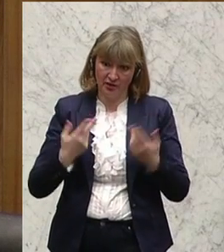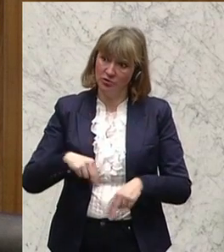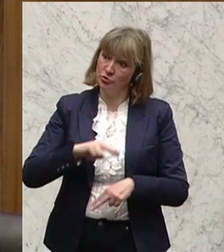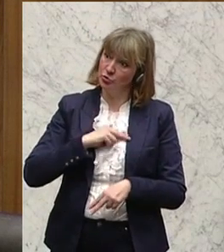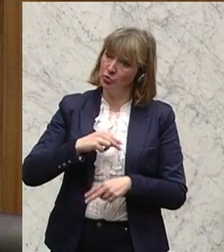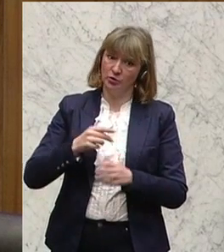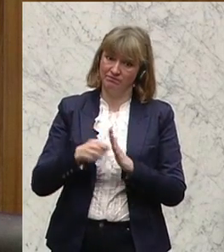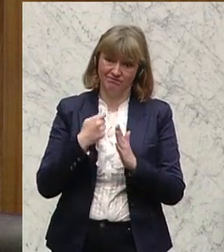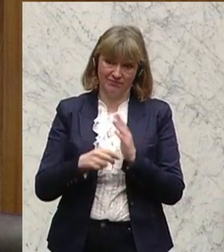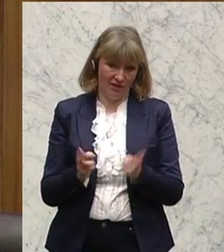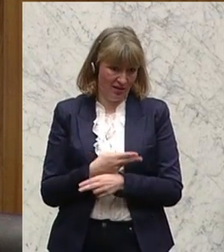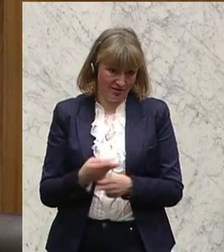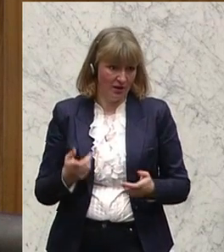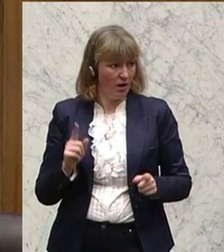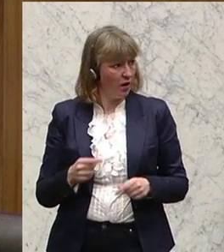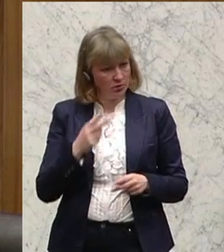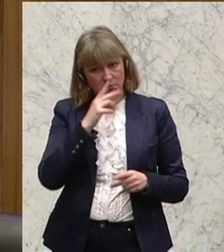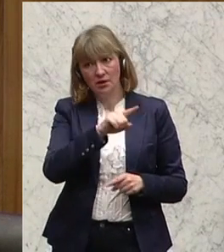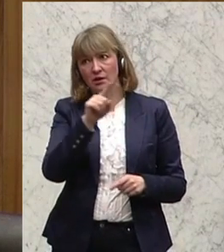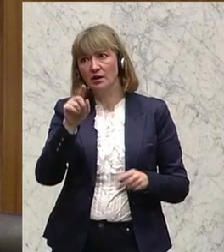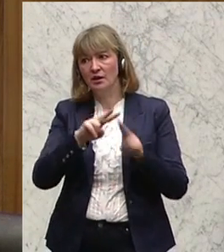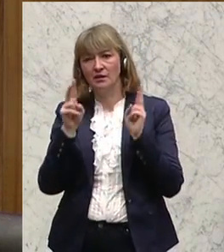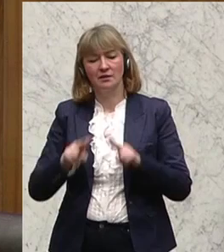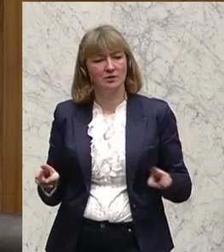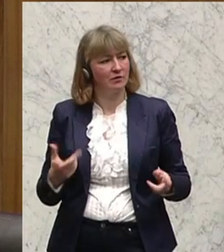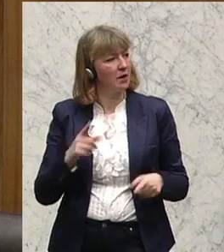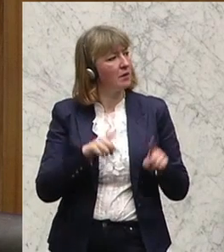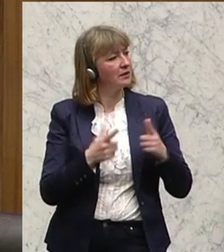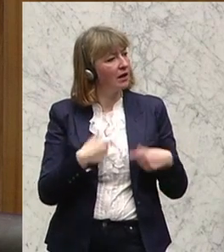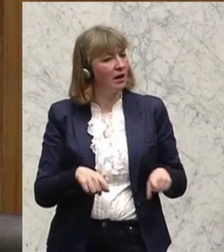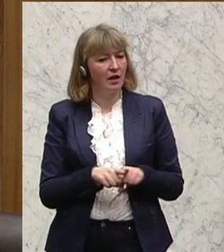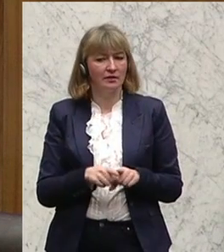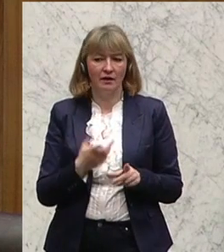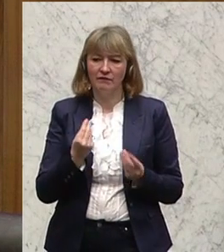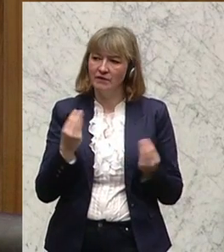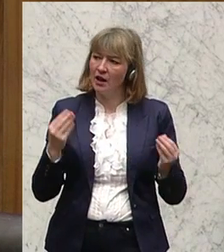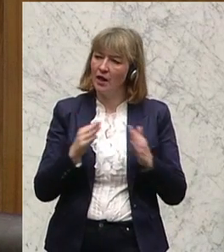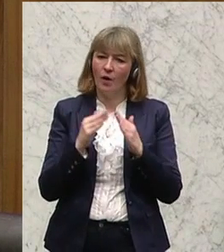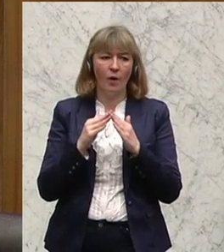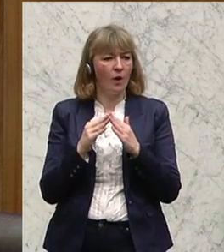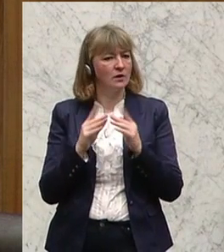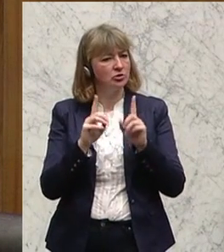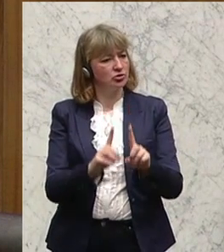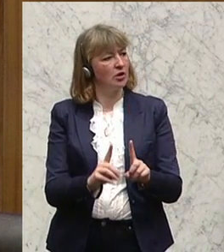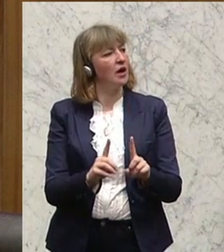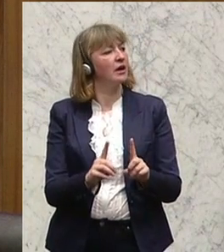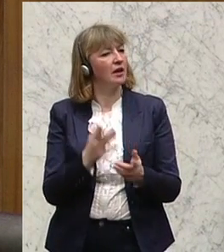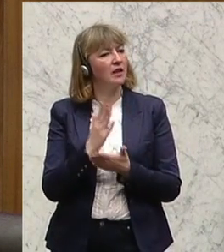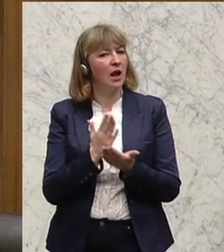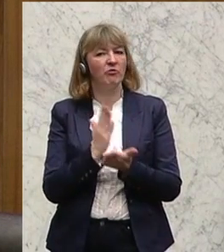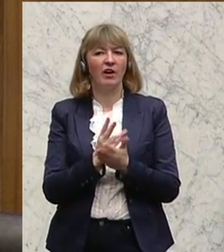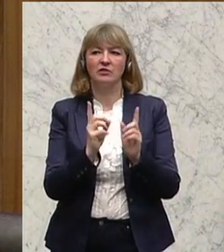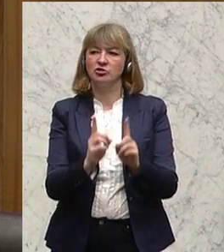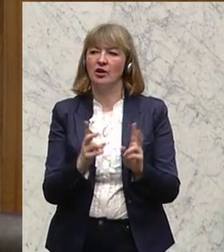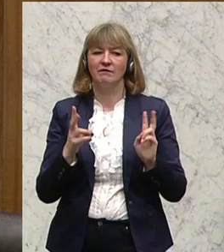gut zu machen ist. Man sieht das auch international. Warum stehen in manchen Ländern so viele Häuser immer halbfertig